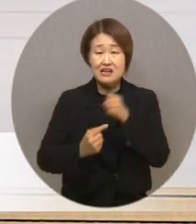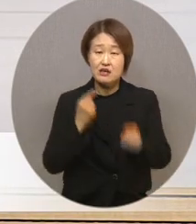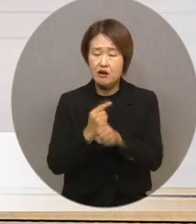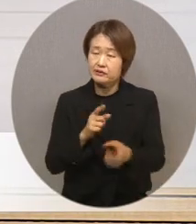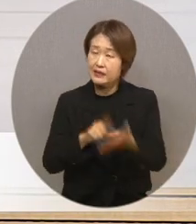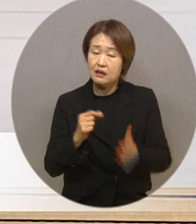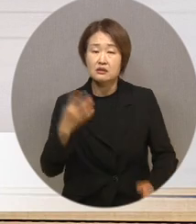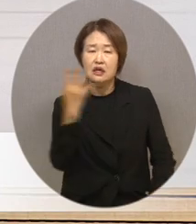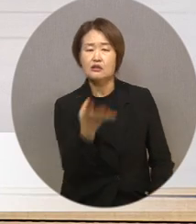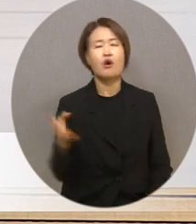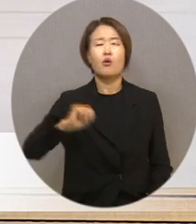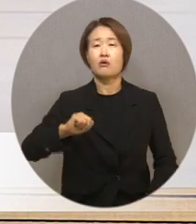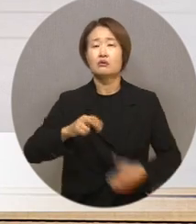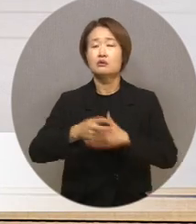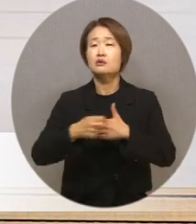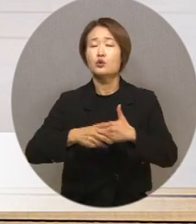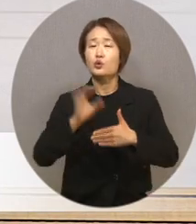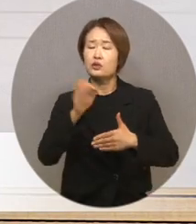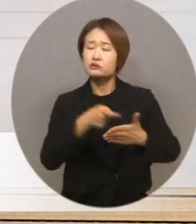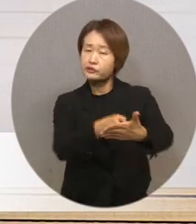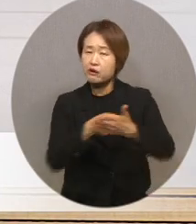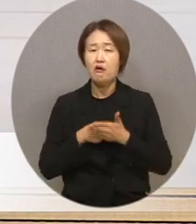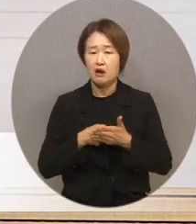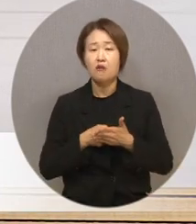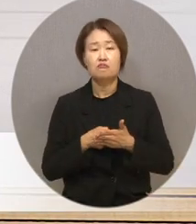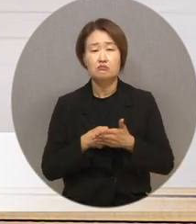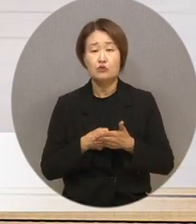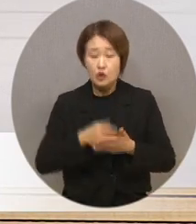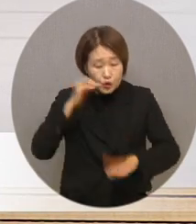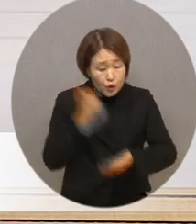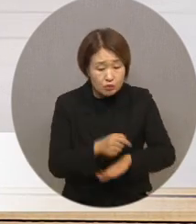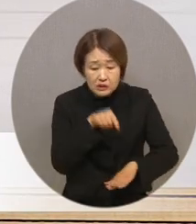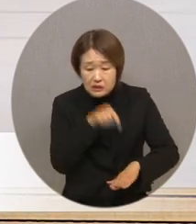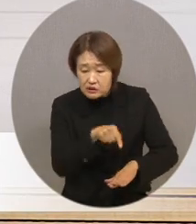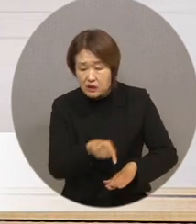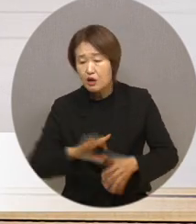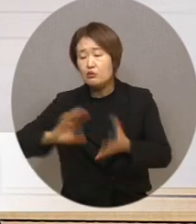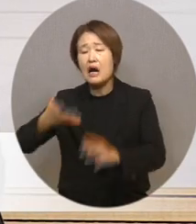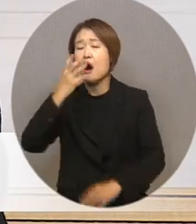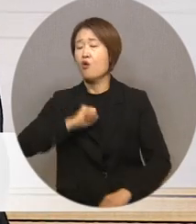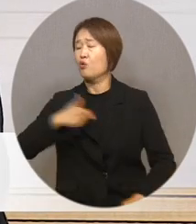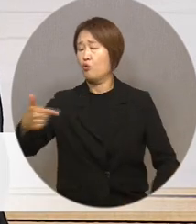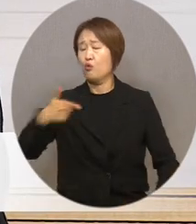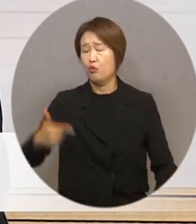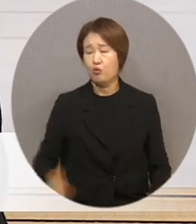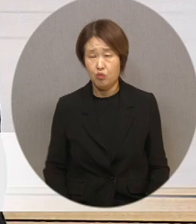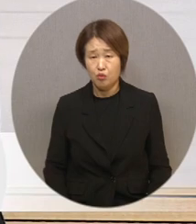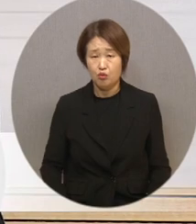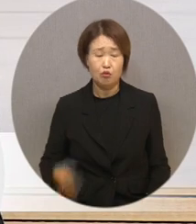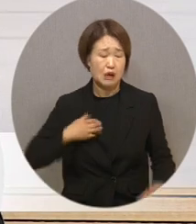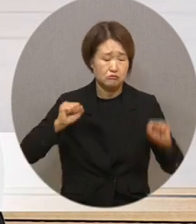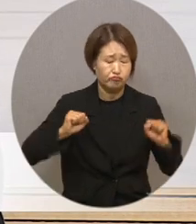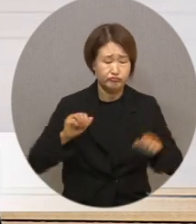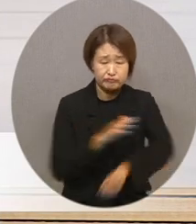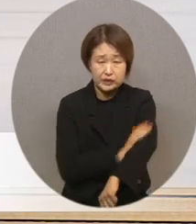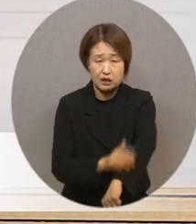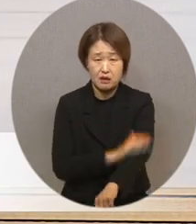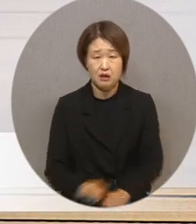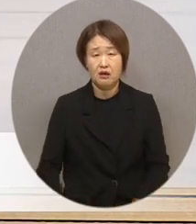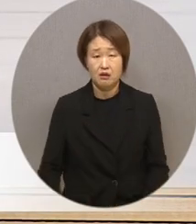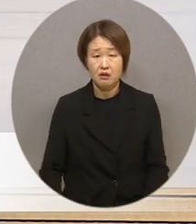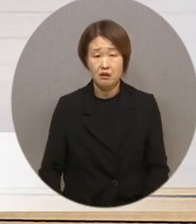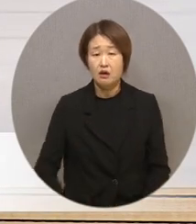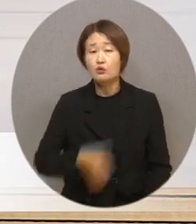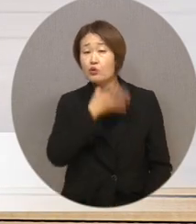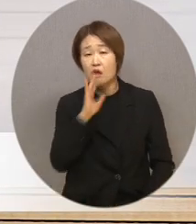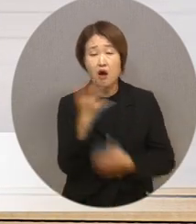원의 의료비 절감이라는 막대한 국가 이익을 주는 효과가 있고 노인들이